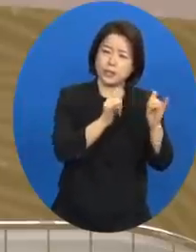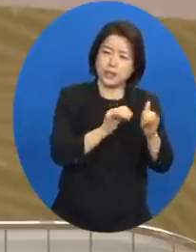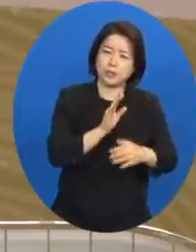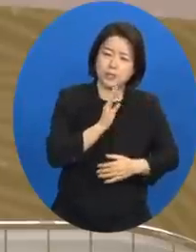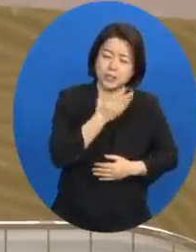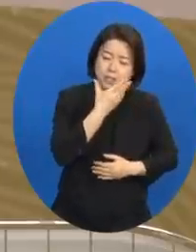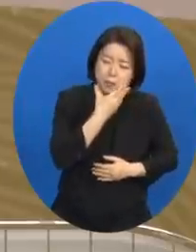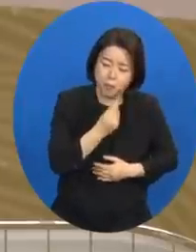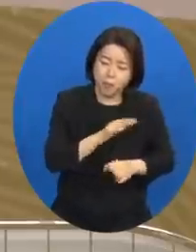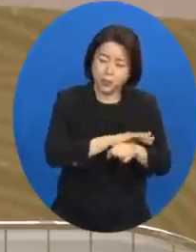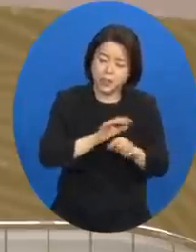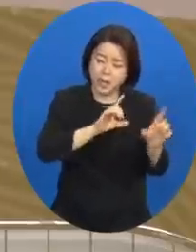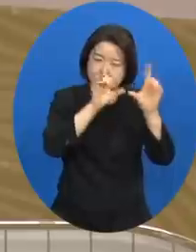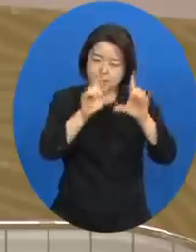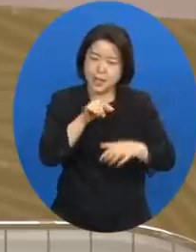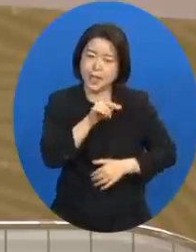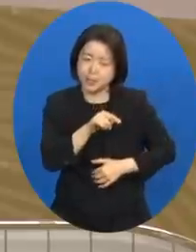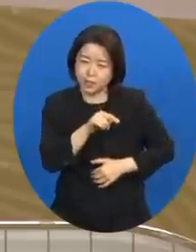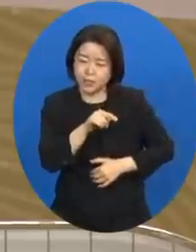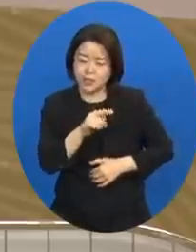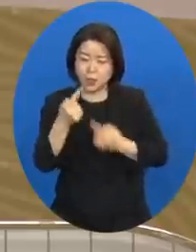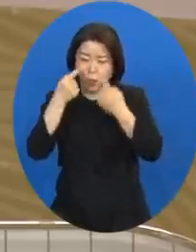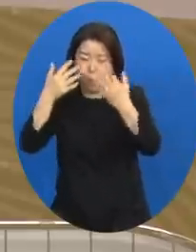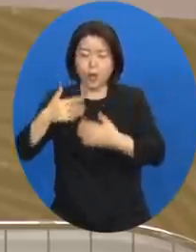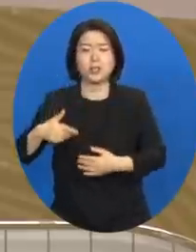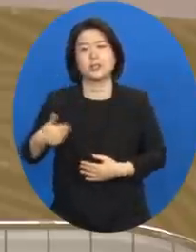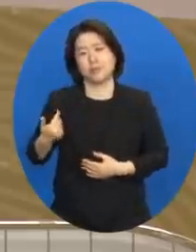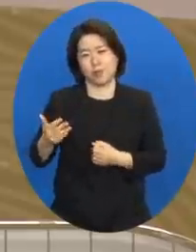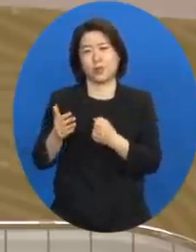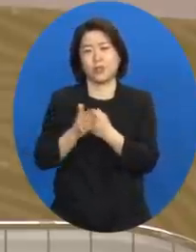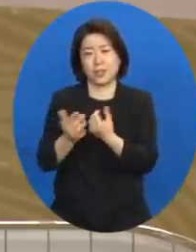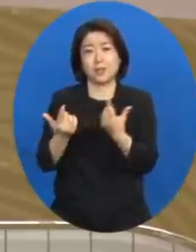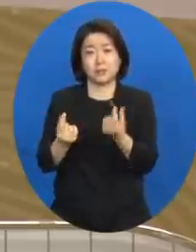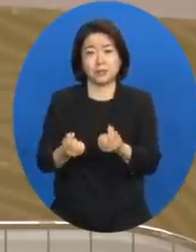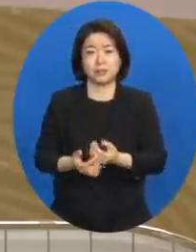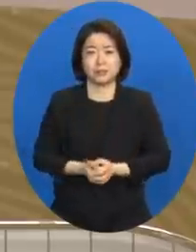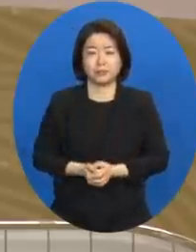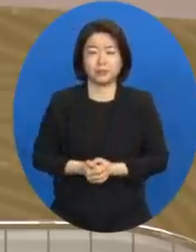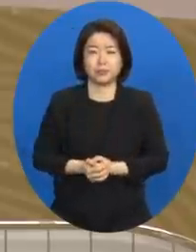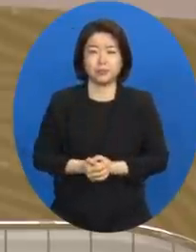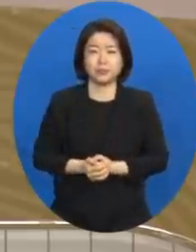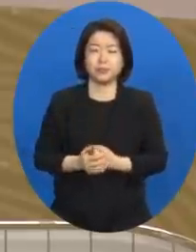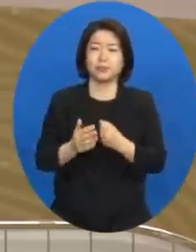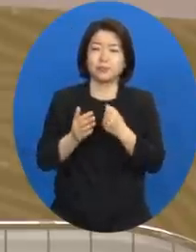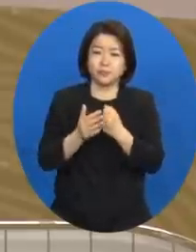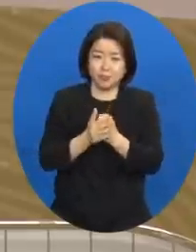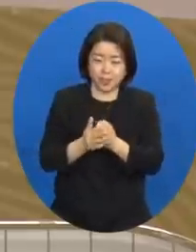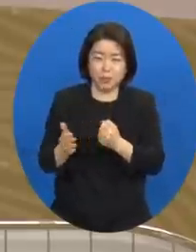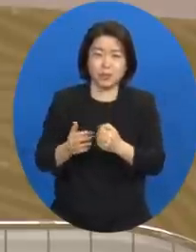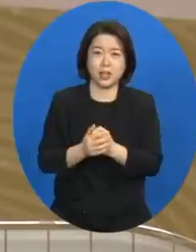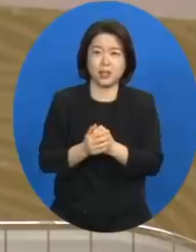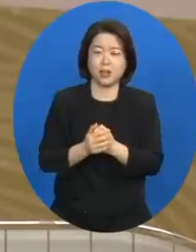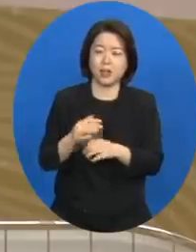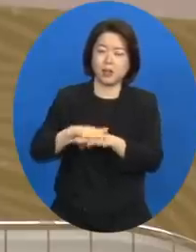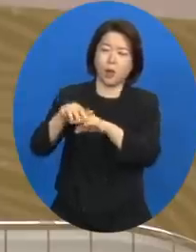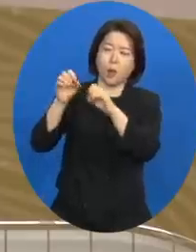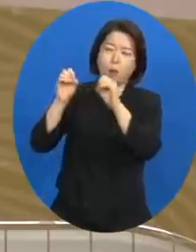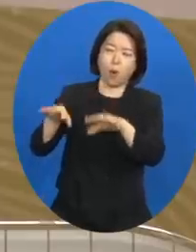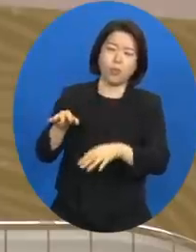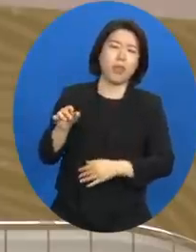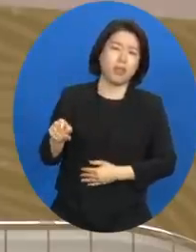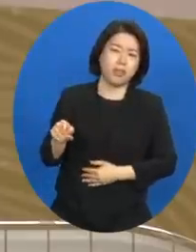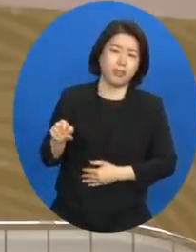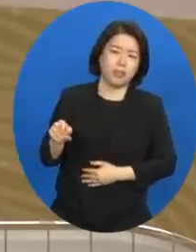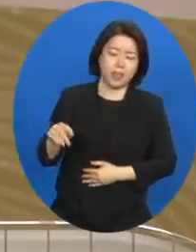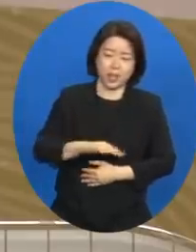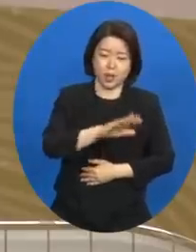사는 것인지를 정확하게 알지 못하기 때문에 그렇습니다. 그래서 헛된 것에 우리의